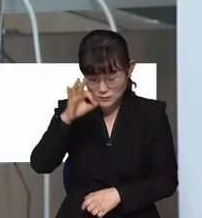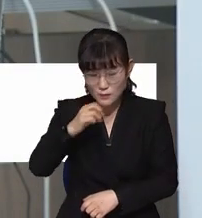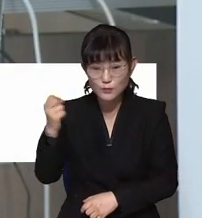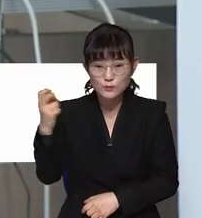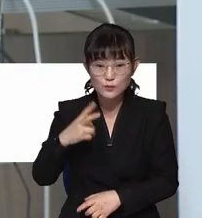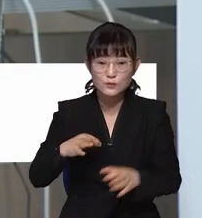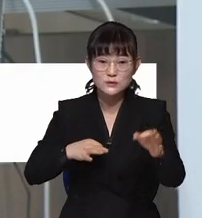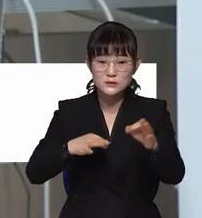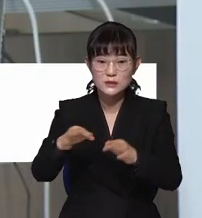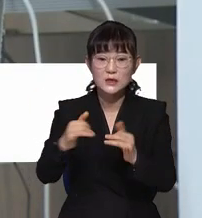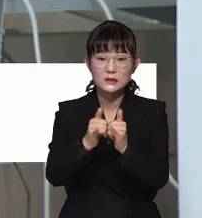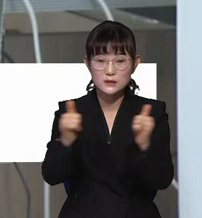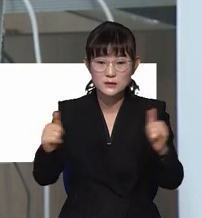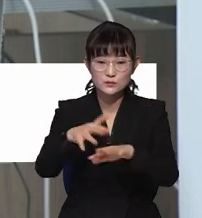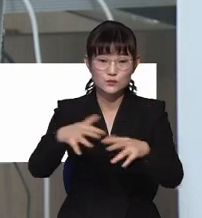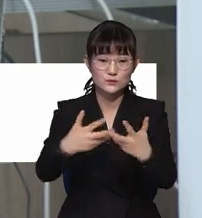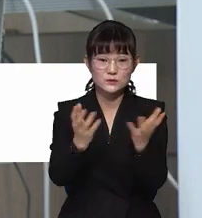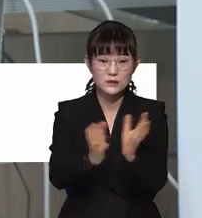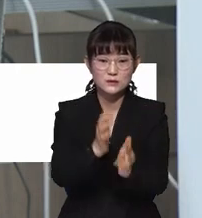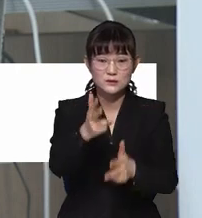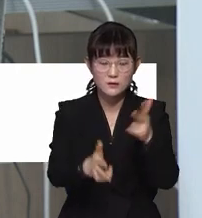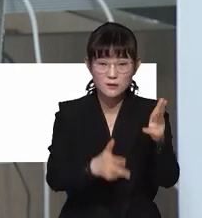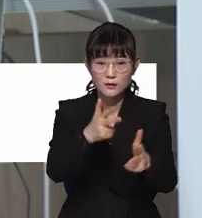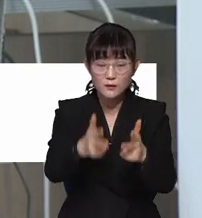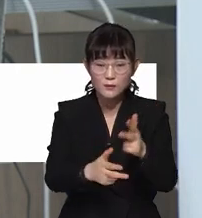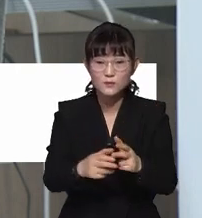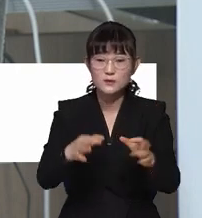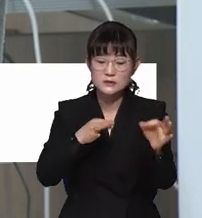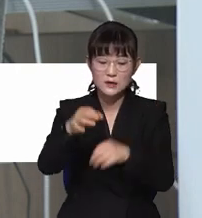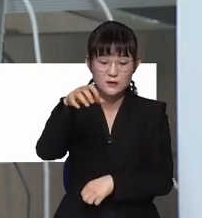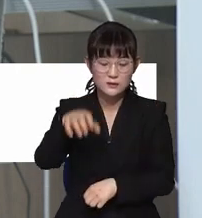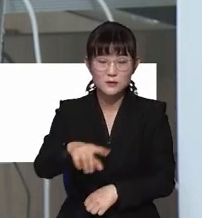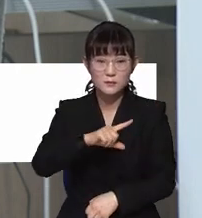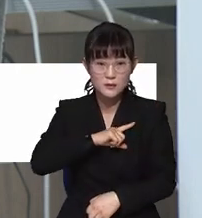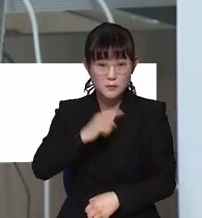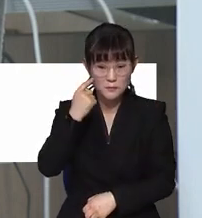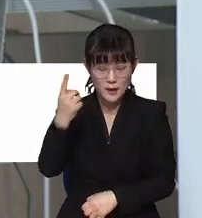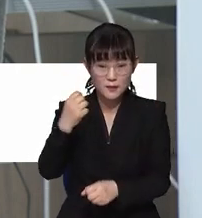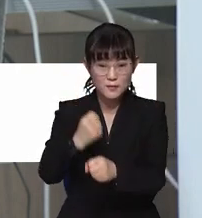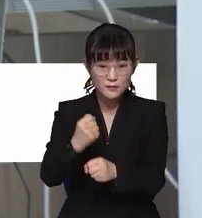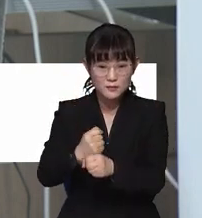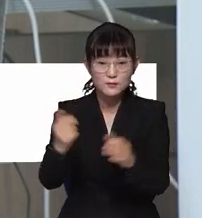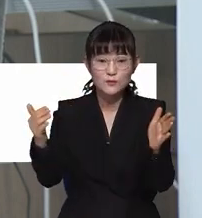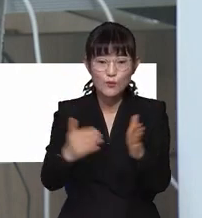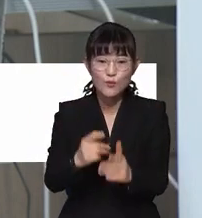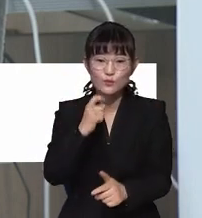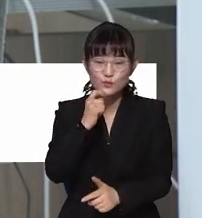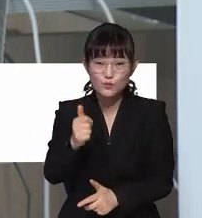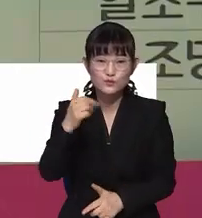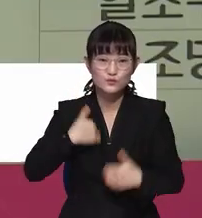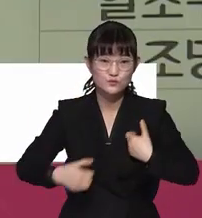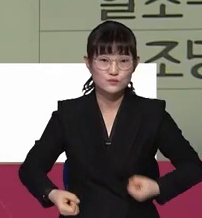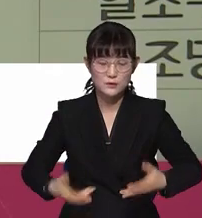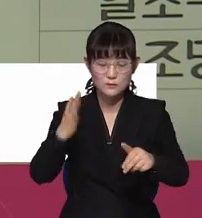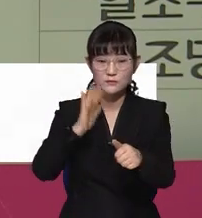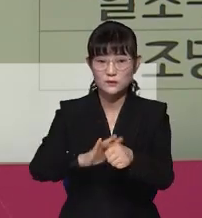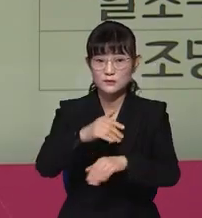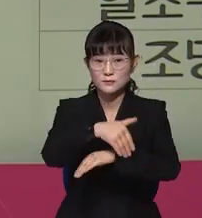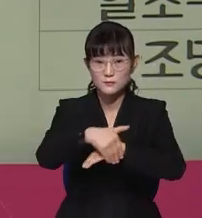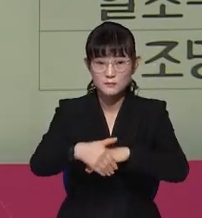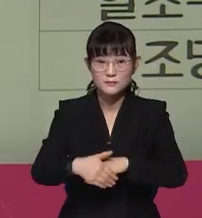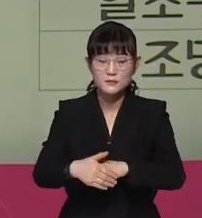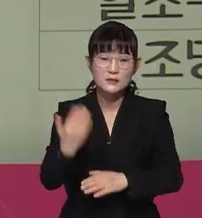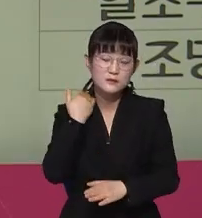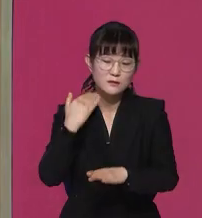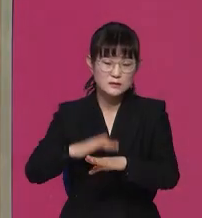사업 상점과 대표 브랜드를 개발하고 그리고 소규모 축제 등 마케팅을 지원하려고 합니다 전세